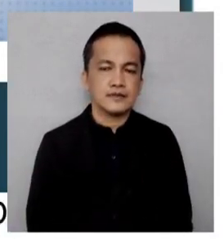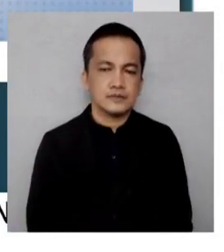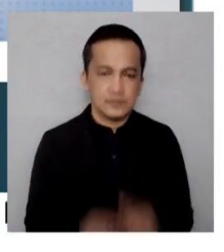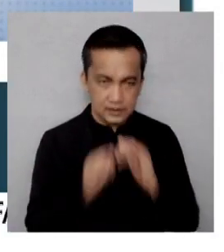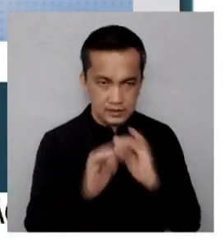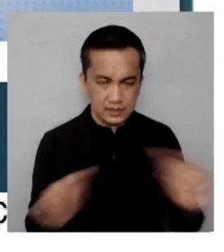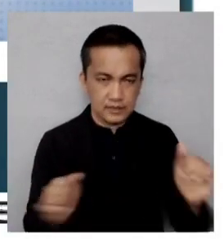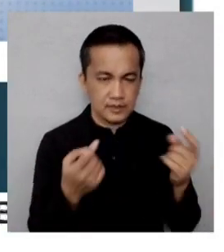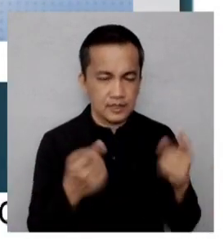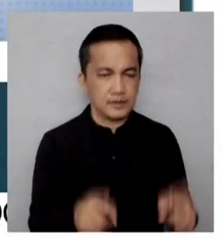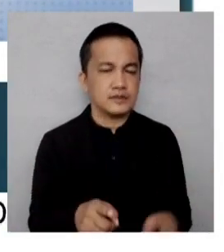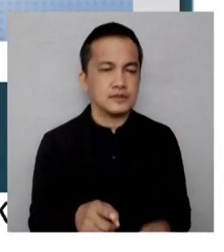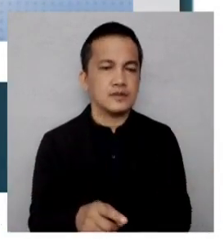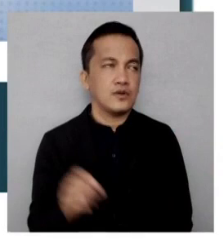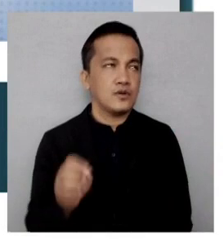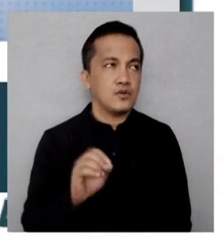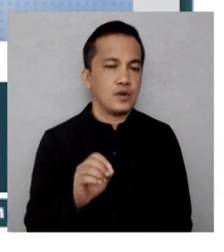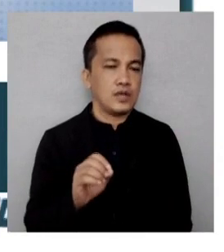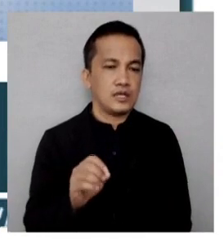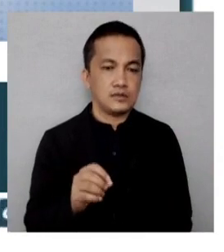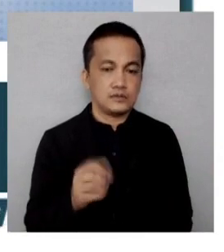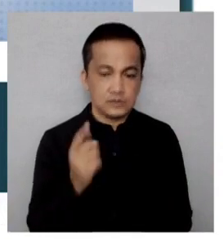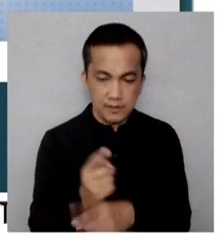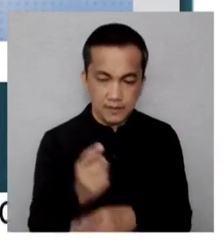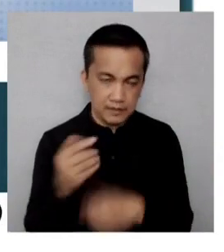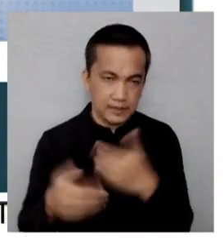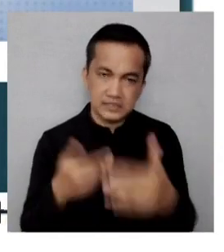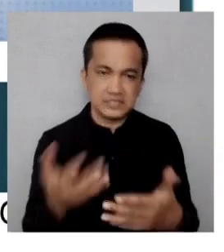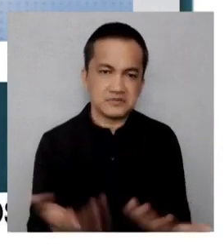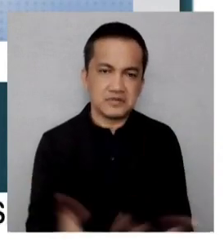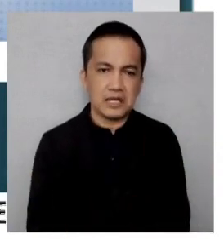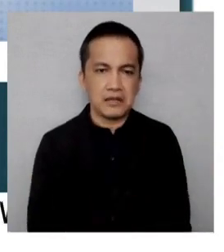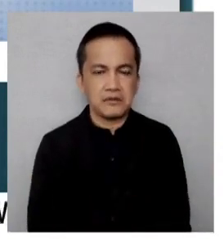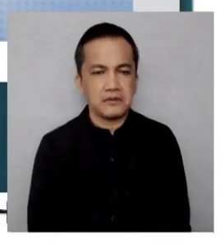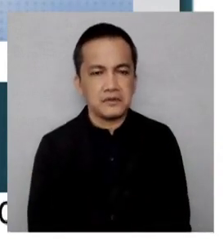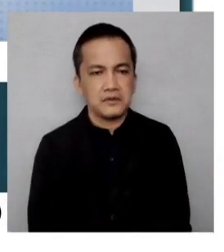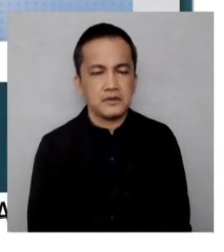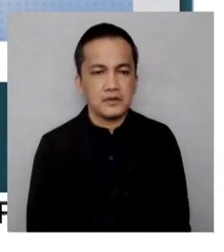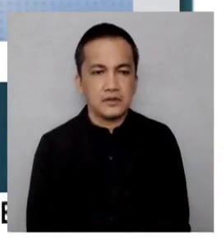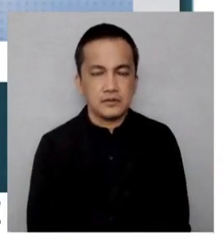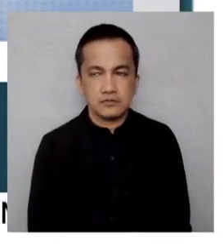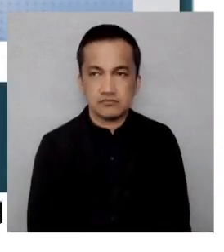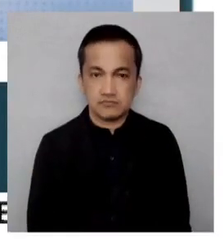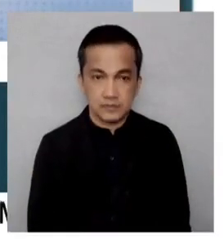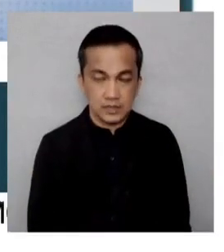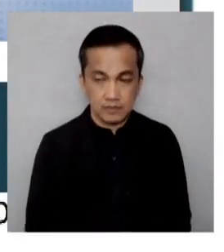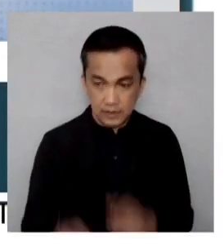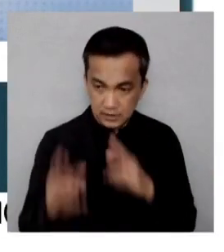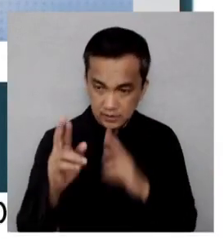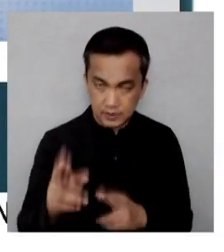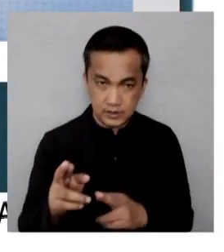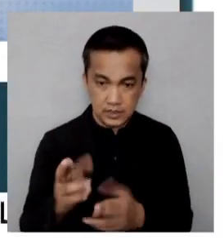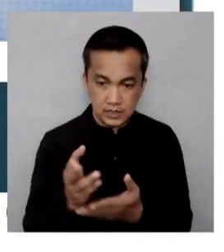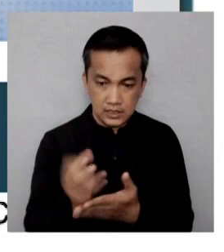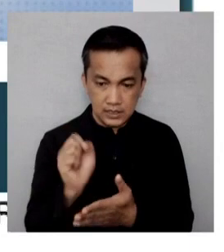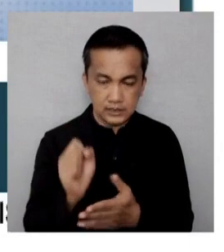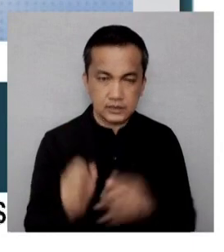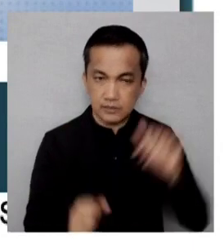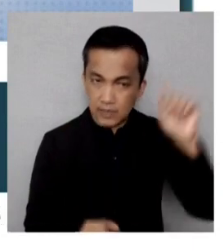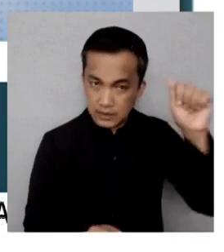wala ring benefit ng due process, wala ding benefit ng paggalang sa rights ng mga aktivista